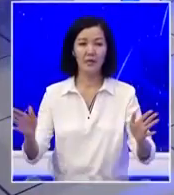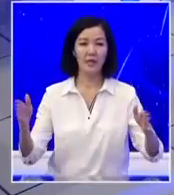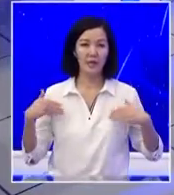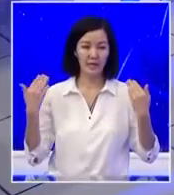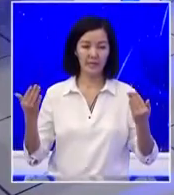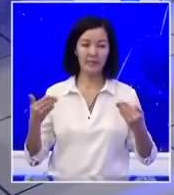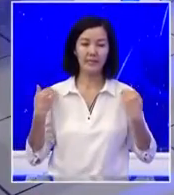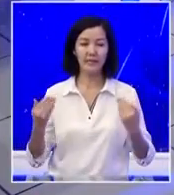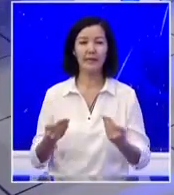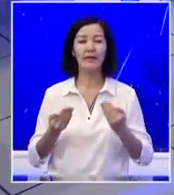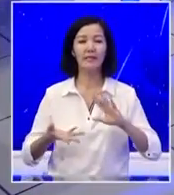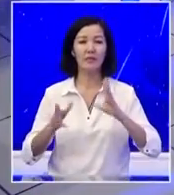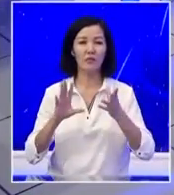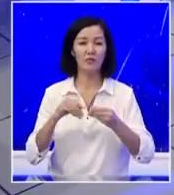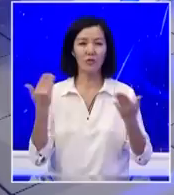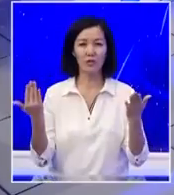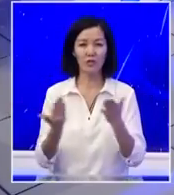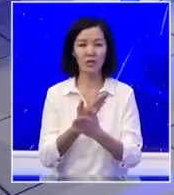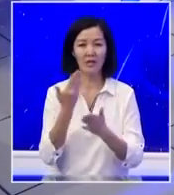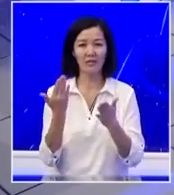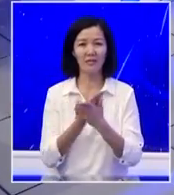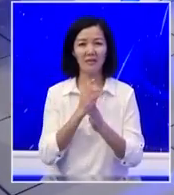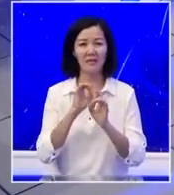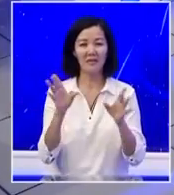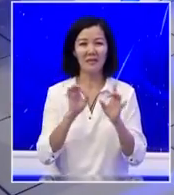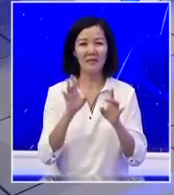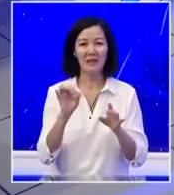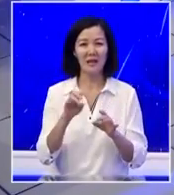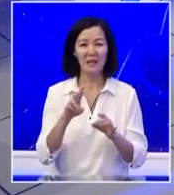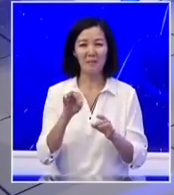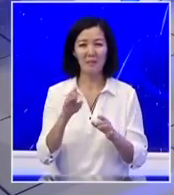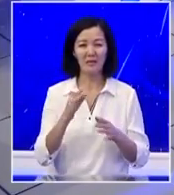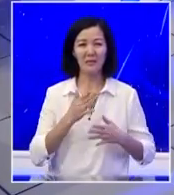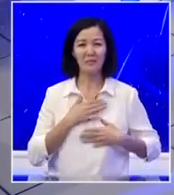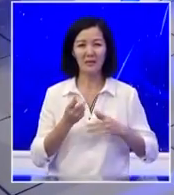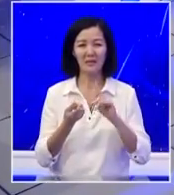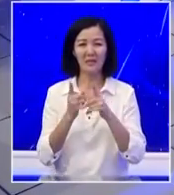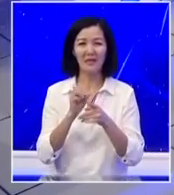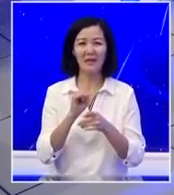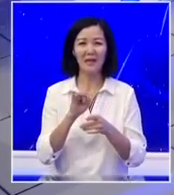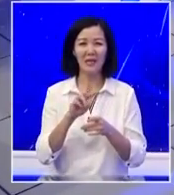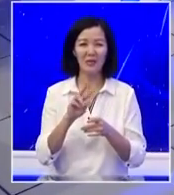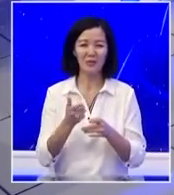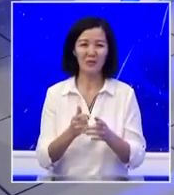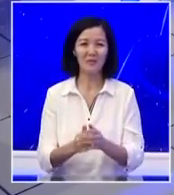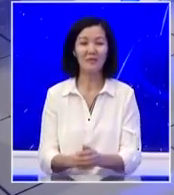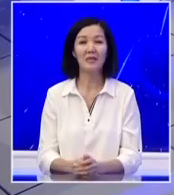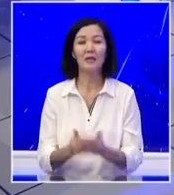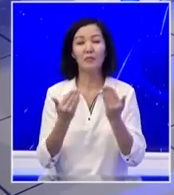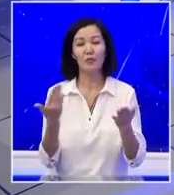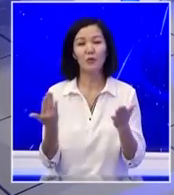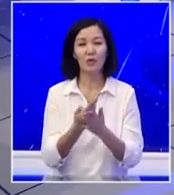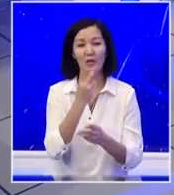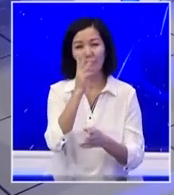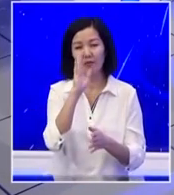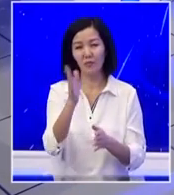Ассаламу алейкум, қадірменді көрермен, тікелей эфирде қорытынды жаңалық студияда Алмат Хамид, сурдо аудармада Айгүлі Жұмашқызы. Бүгінгі